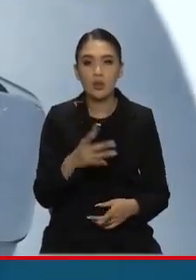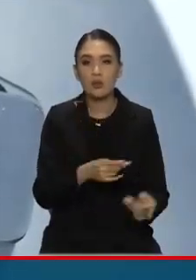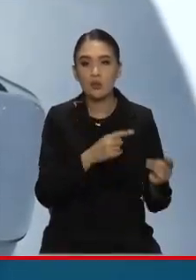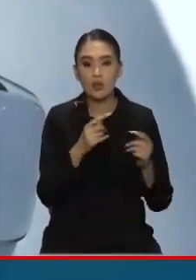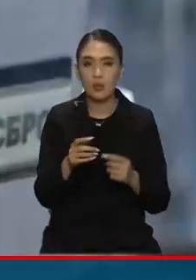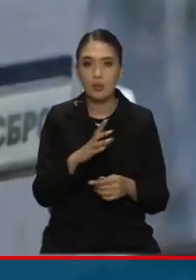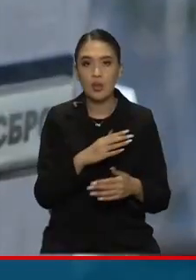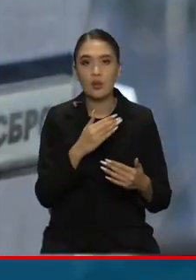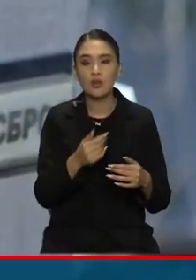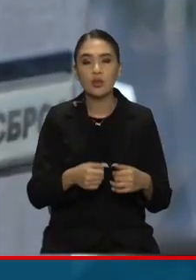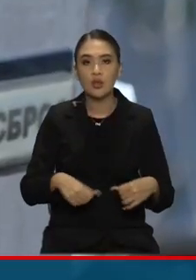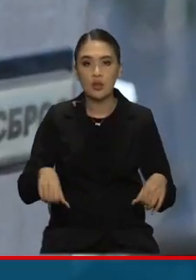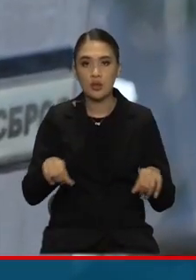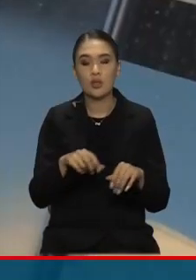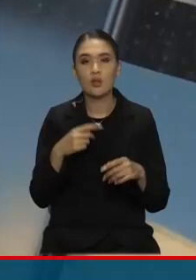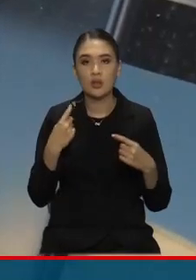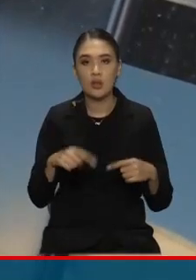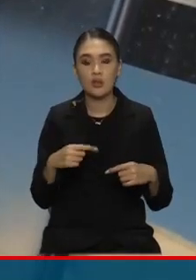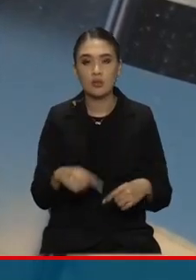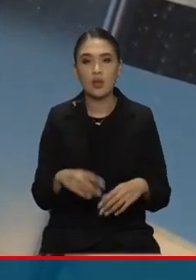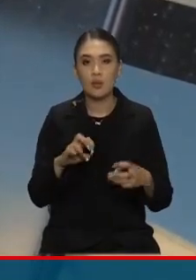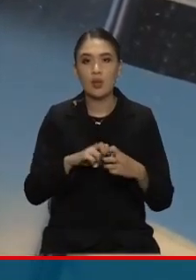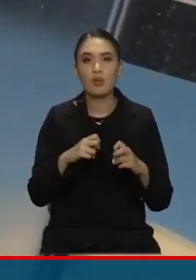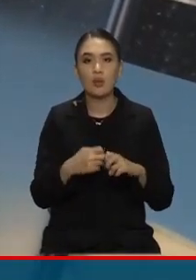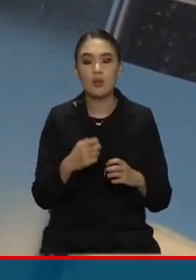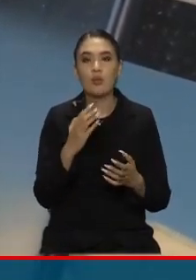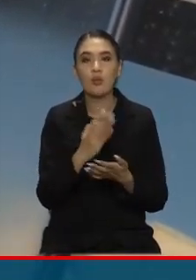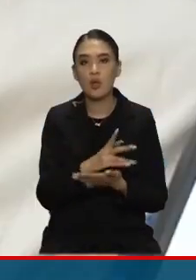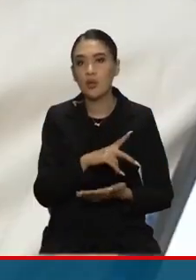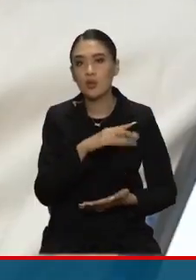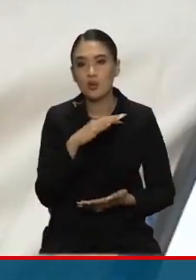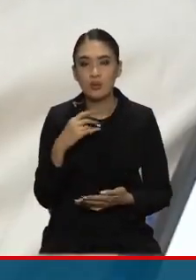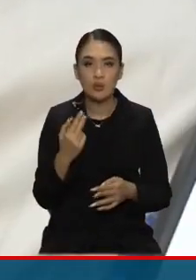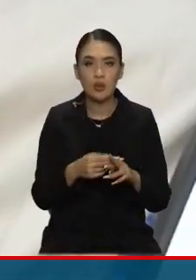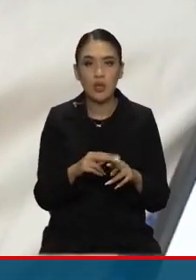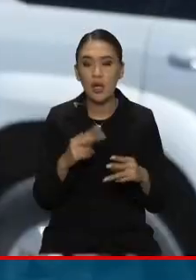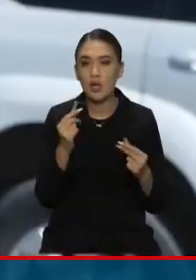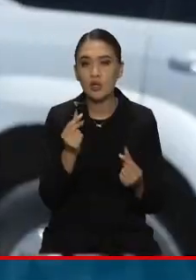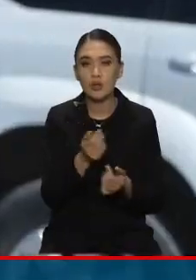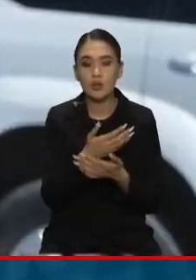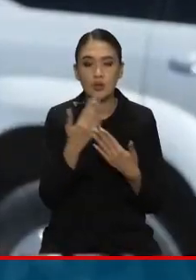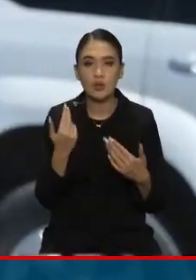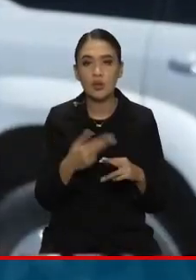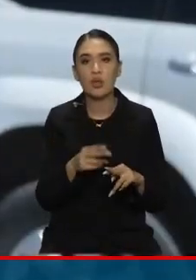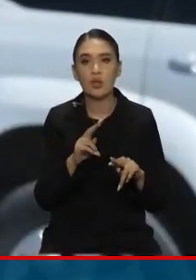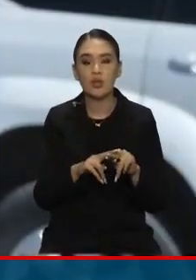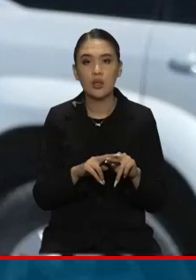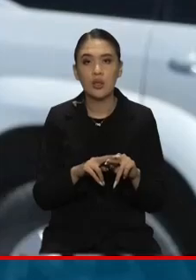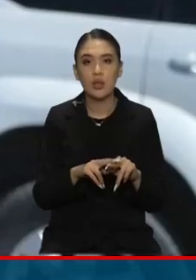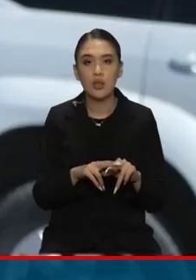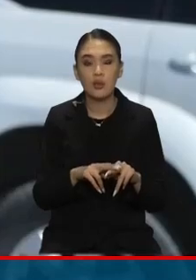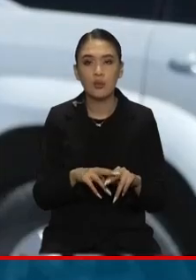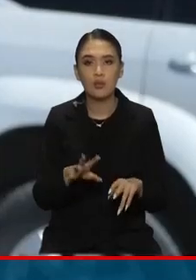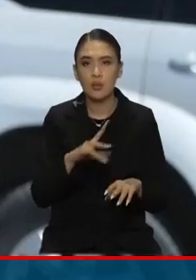оның өзі шектеулі көлемде сатылып жатыр. Проблема бар, көп жерде жоқ талон. Ақшаға жоқ газ. Газ жоқ ішерде. Мен айналып